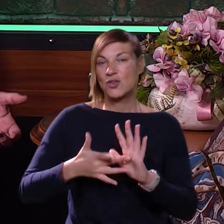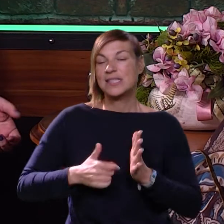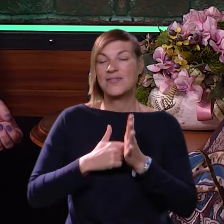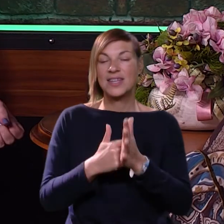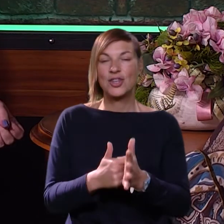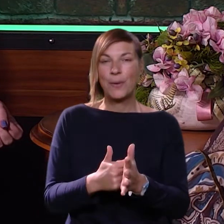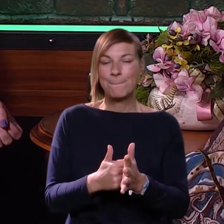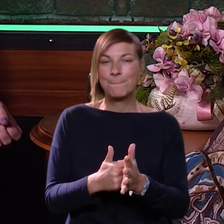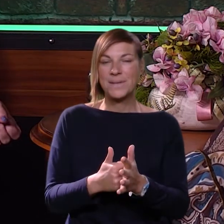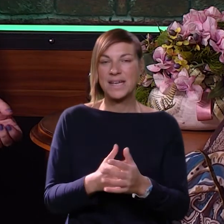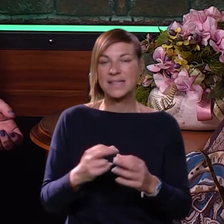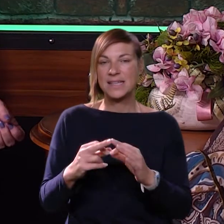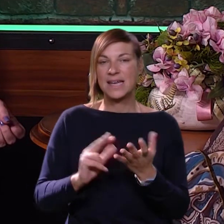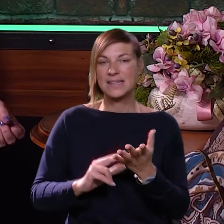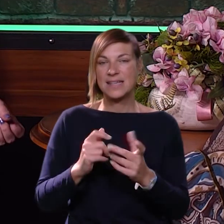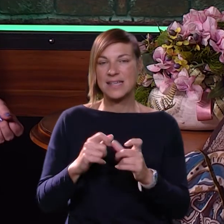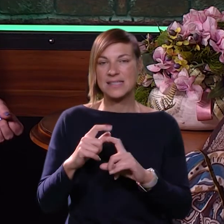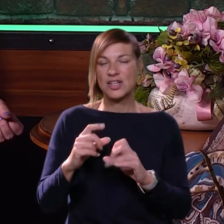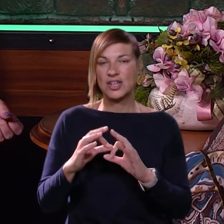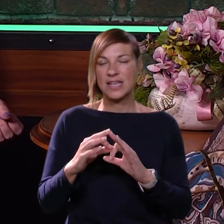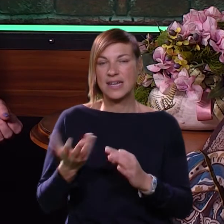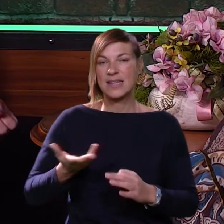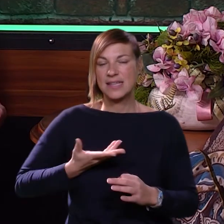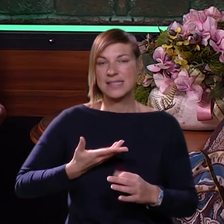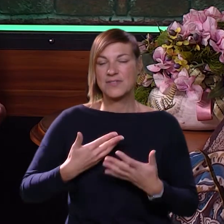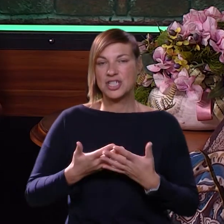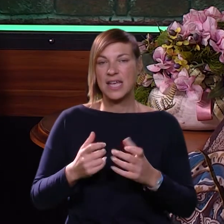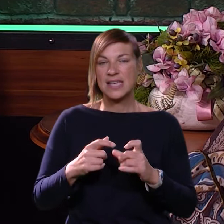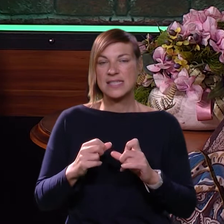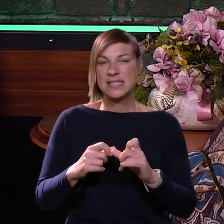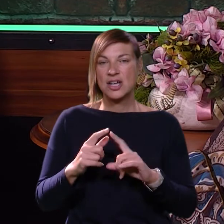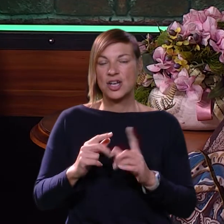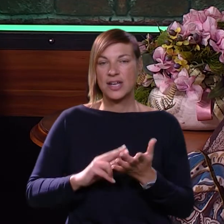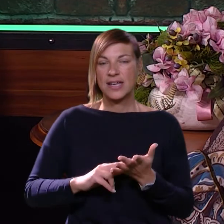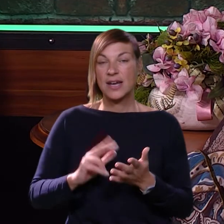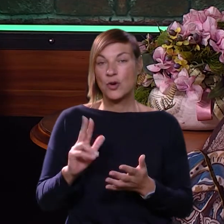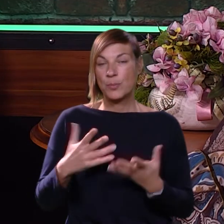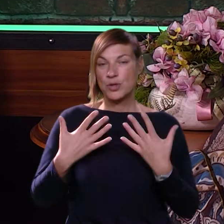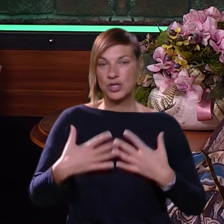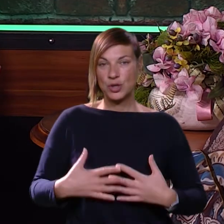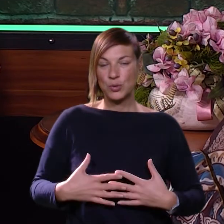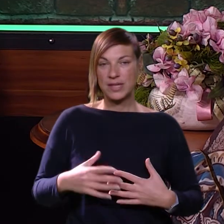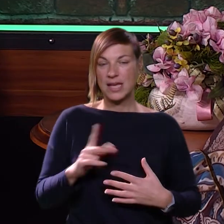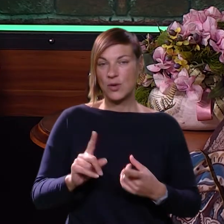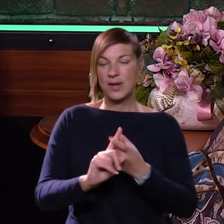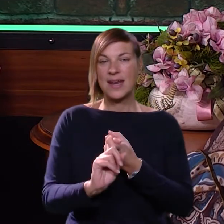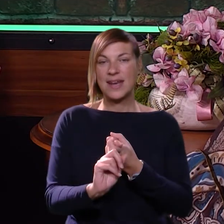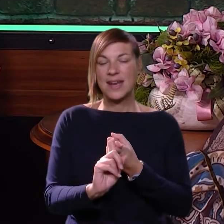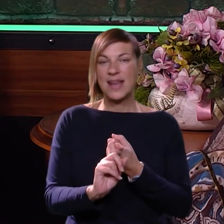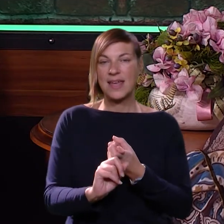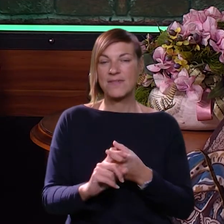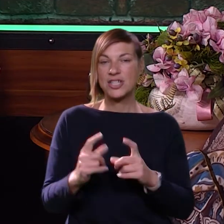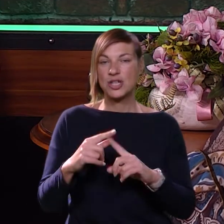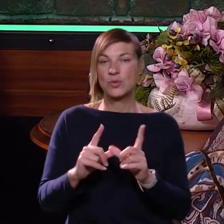stvari sve to prate. A prima se antiestrogenska terapija zato da se više taj estrogen koji postoji još u tijelu ne veže